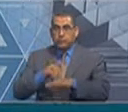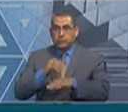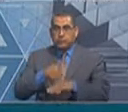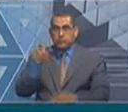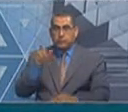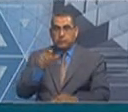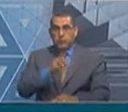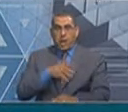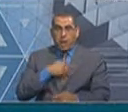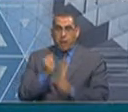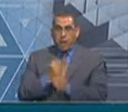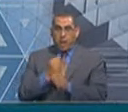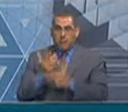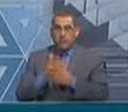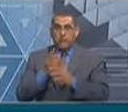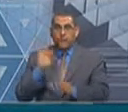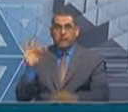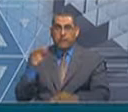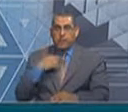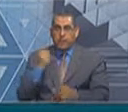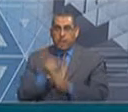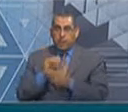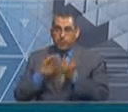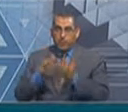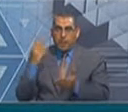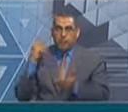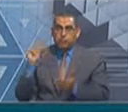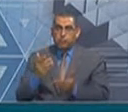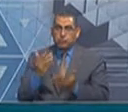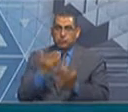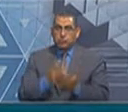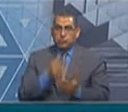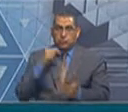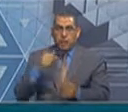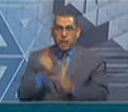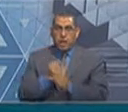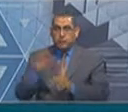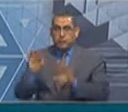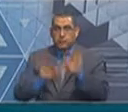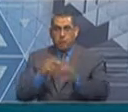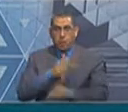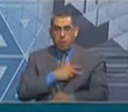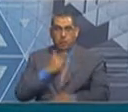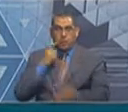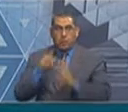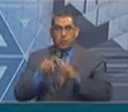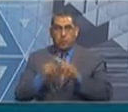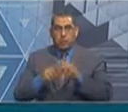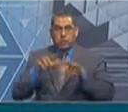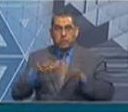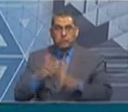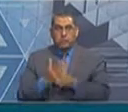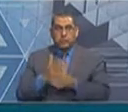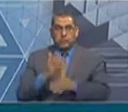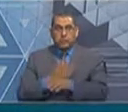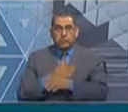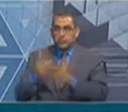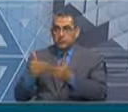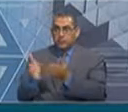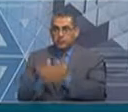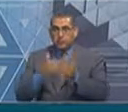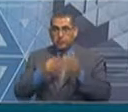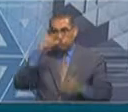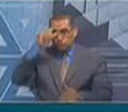كي تنجح المبادرة الفرنسية على الفور. وتواجه عملية تشكيل الحكومة مأزقا بسبب مطالبة الكتلتين